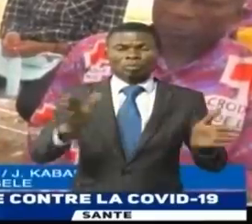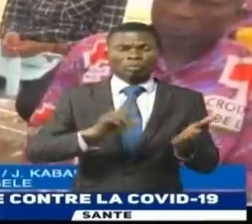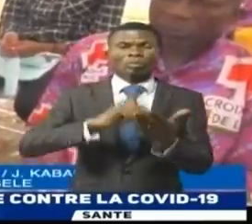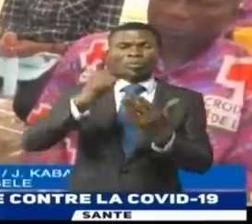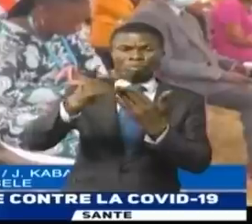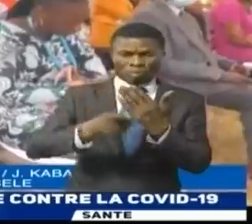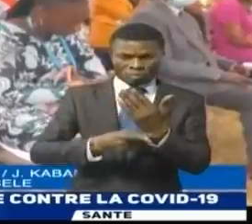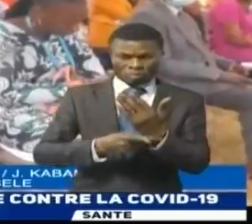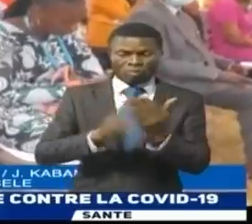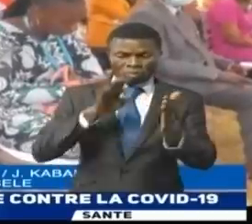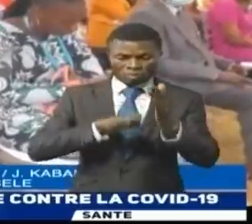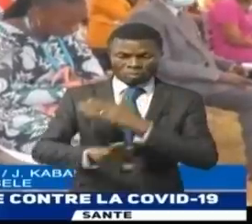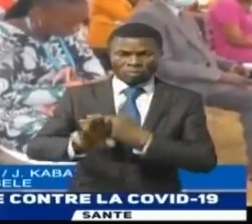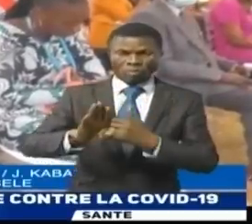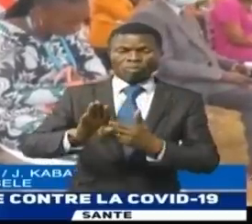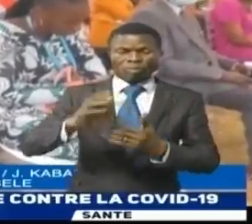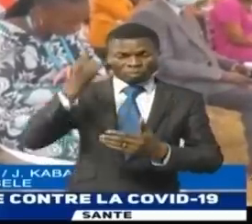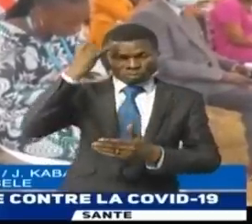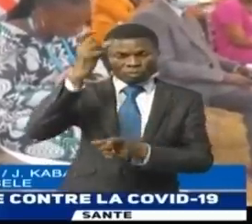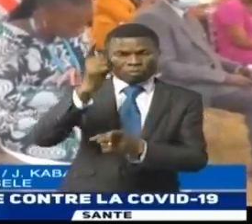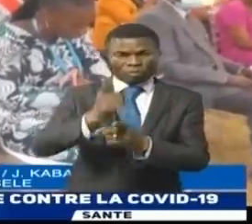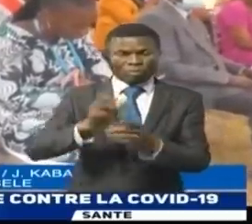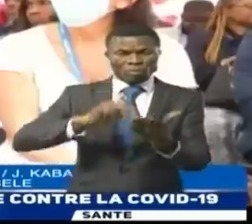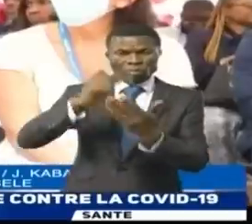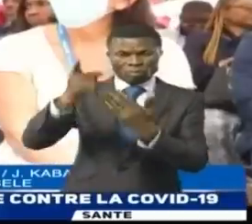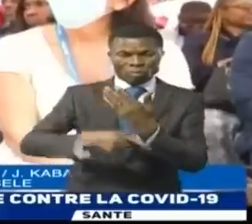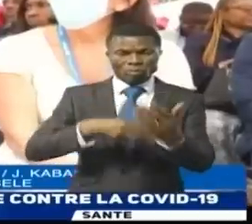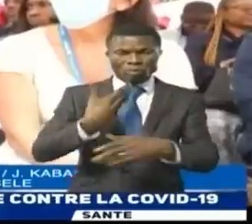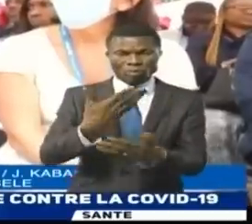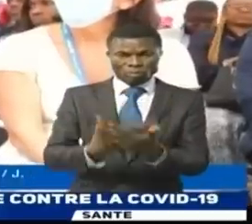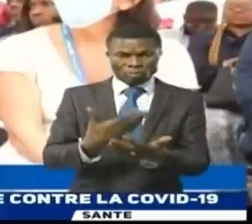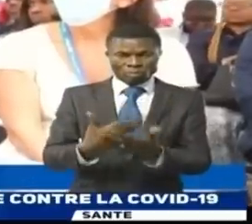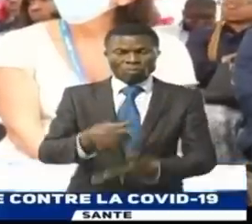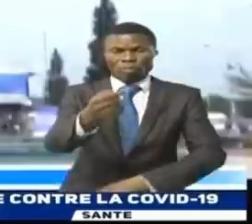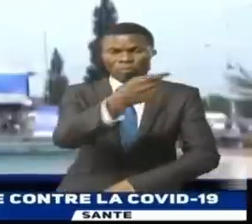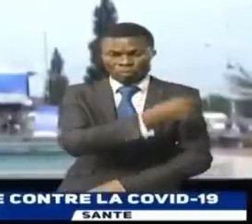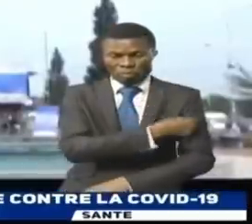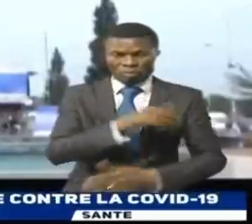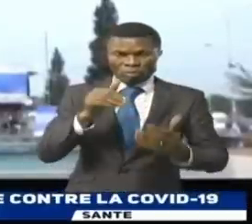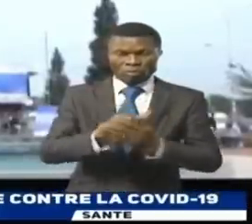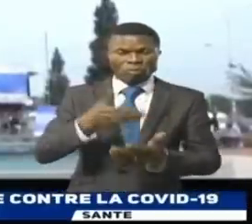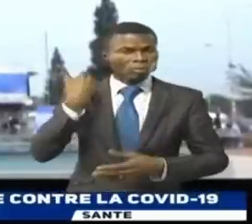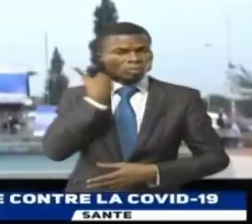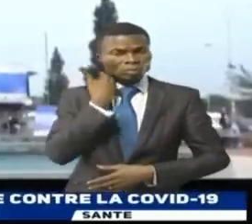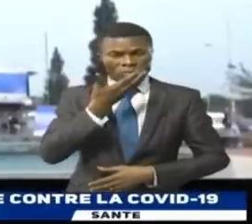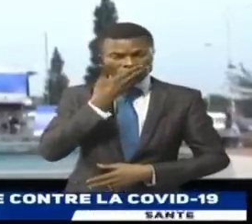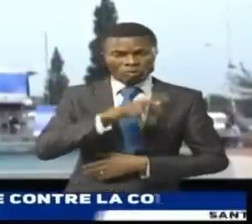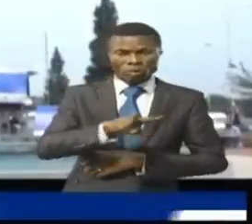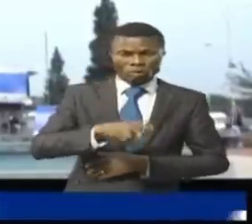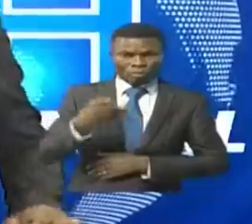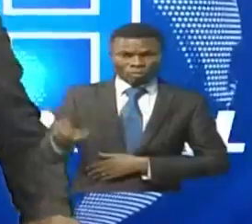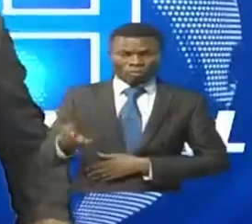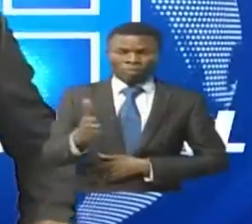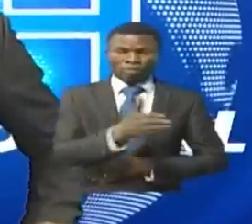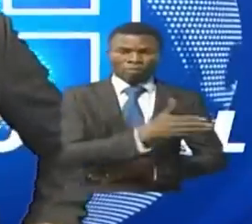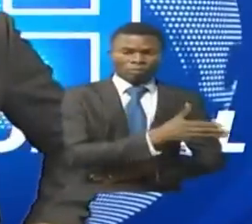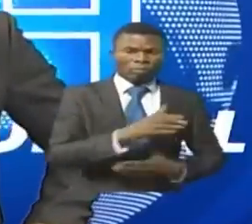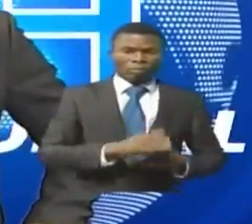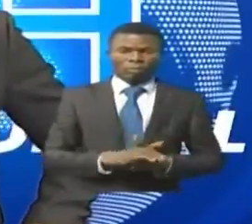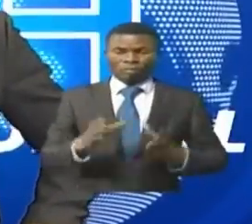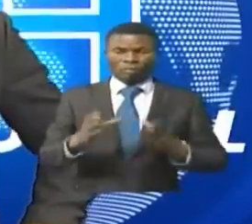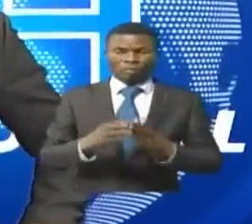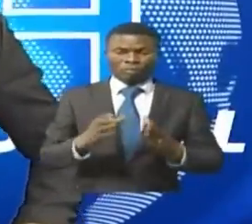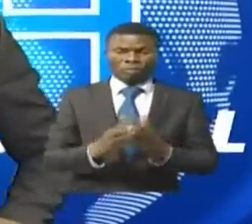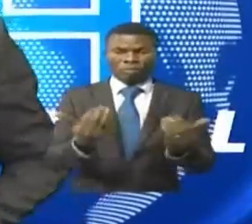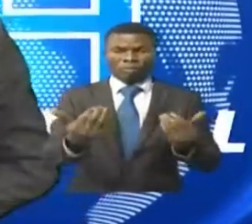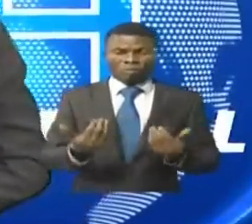programme s'inscrit dans la droite ligne du plan d'accélération de la vaccination contre la COVID-19. Avec un peu de